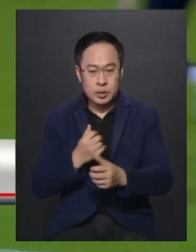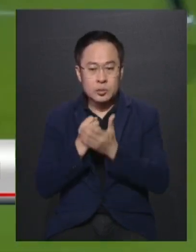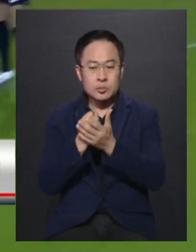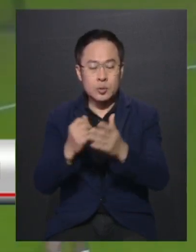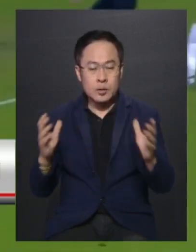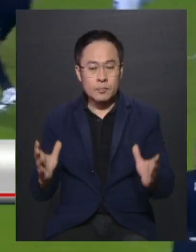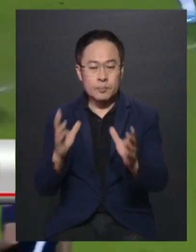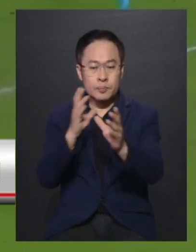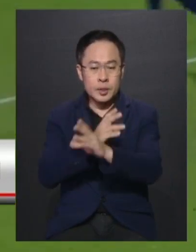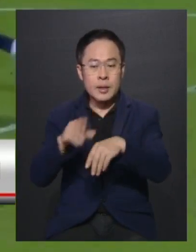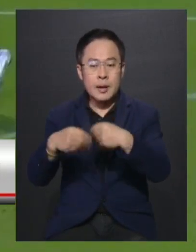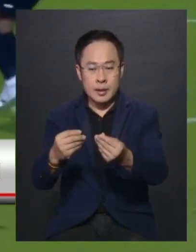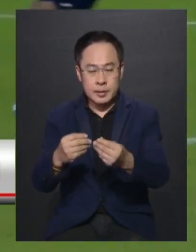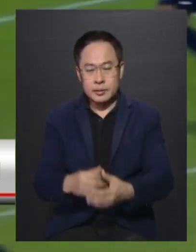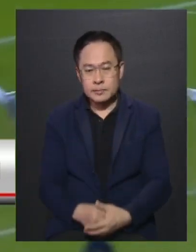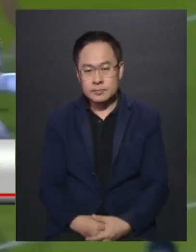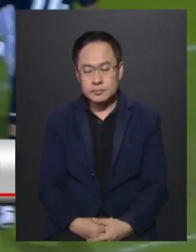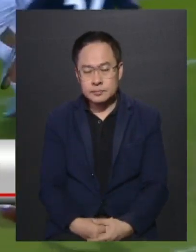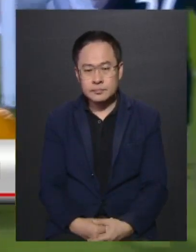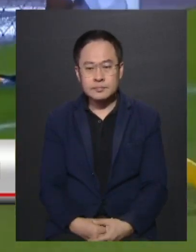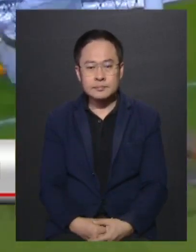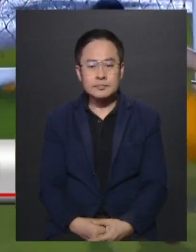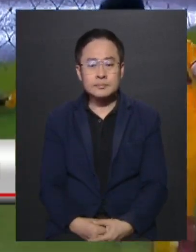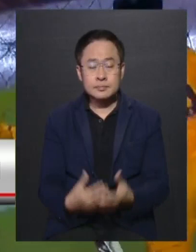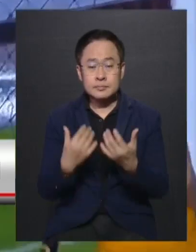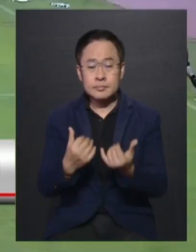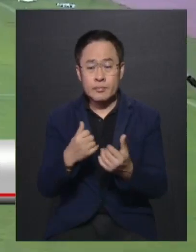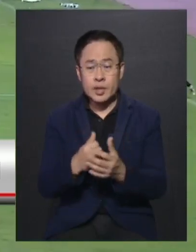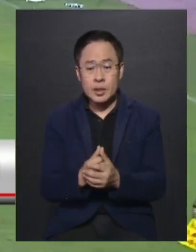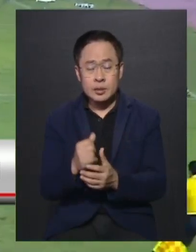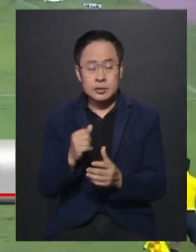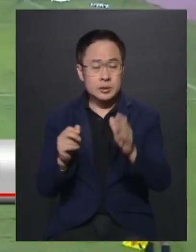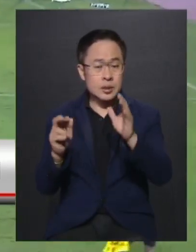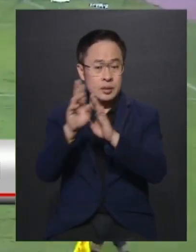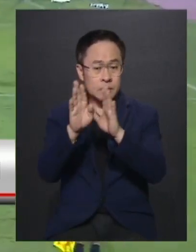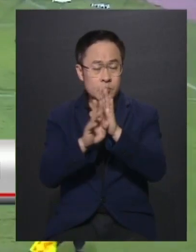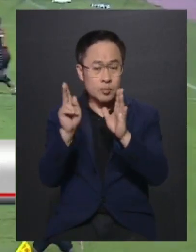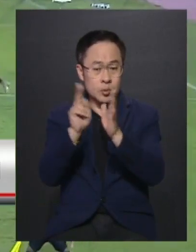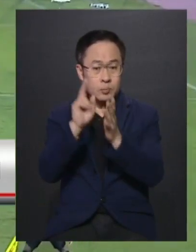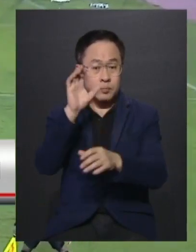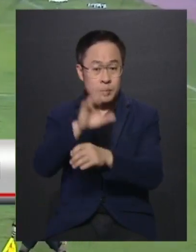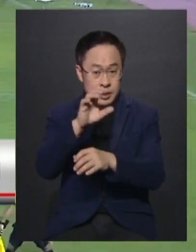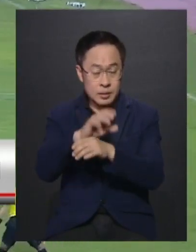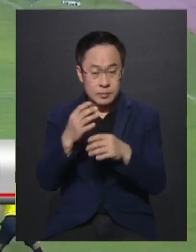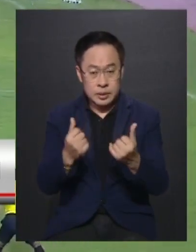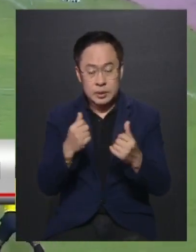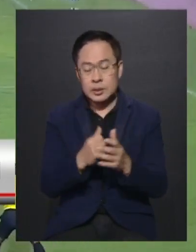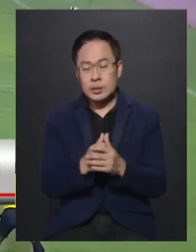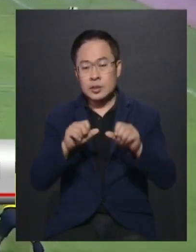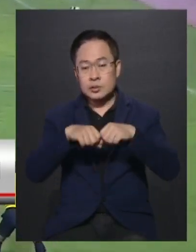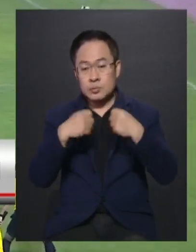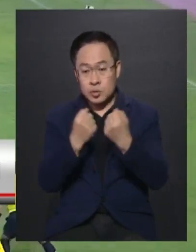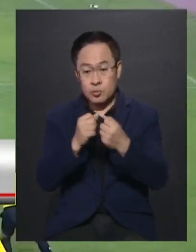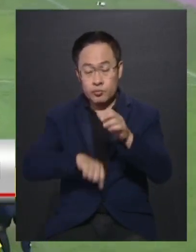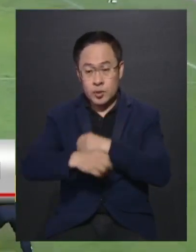านบริหารฟุตบอลไทยและการนำคลับไลเซนซิ่งมาบังคับใช้อย่างเคร่งครัดปัจจุบันนี้ไทยลีกเป็นลีกอันดับ